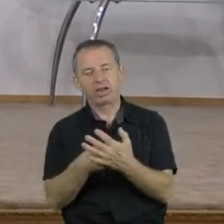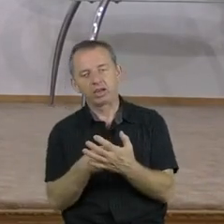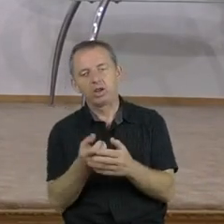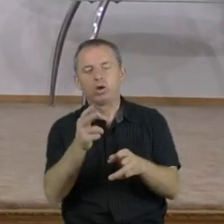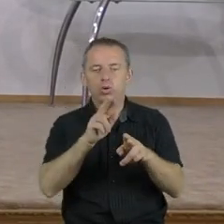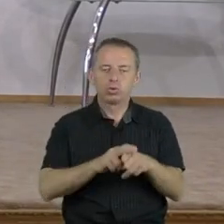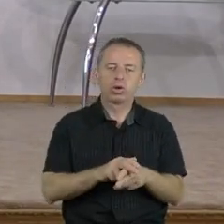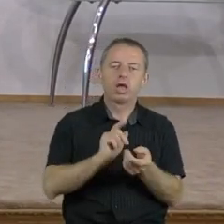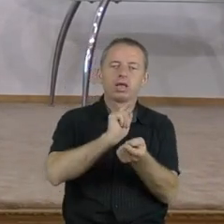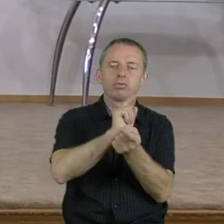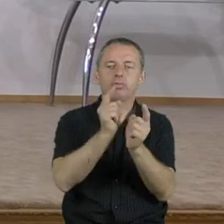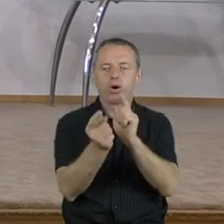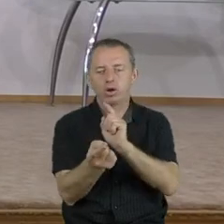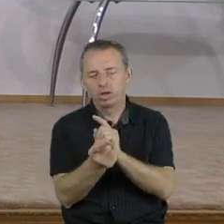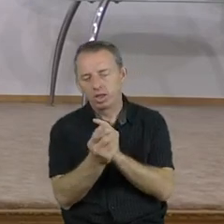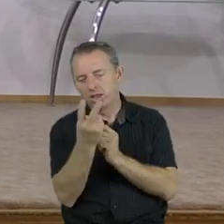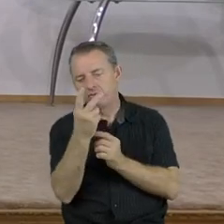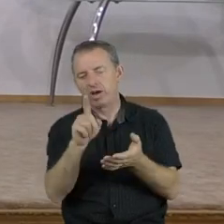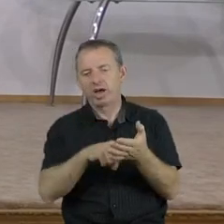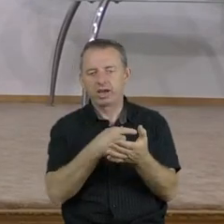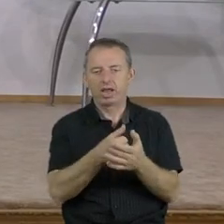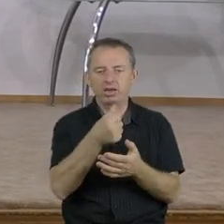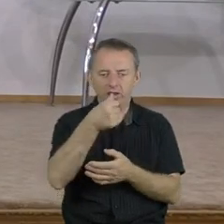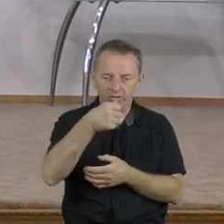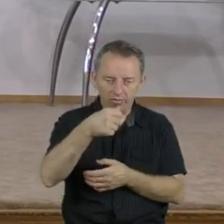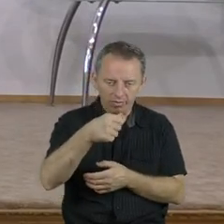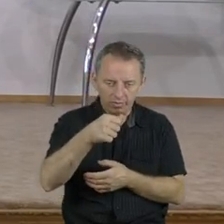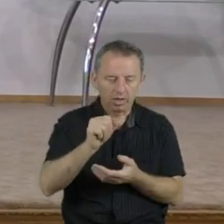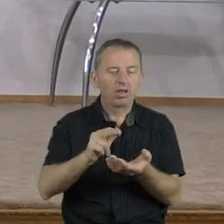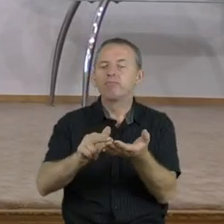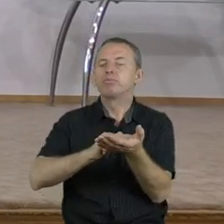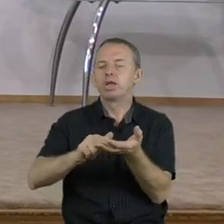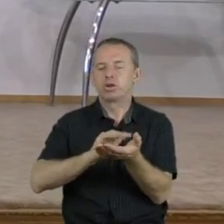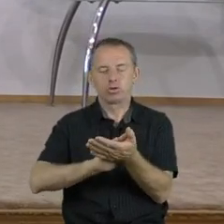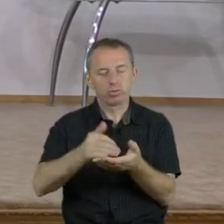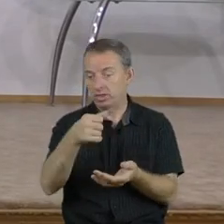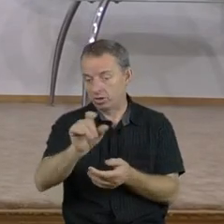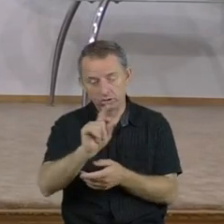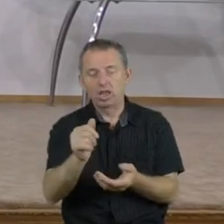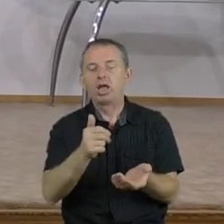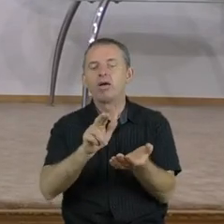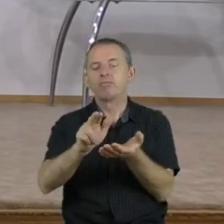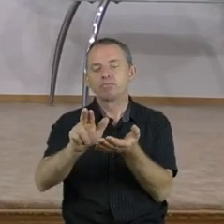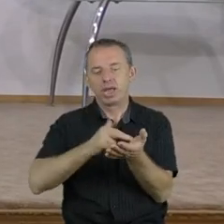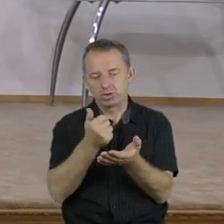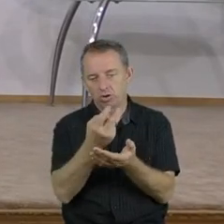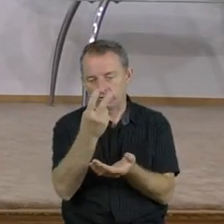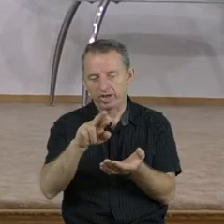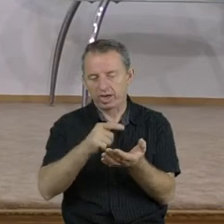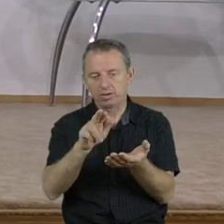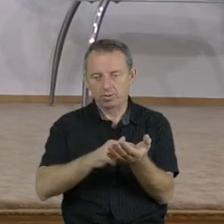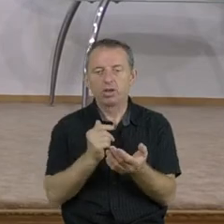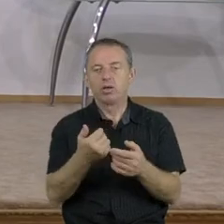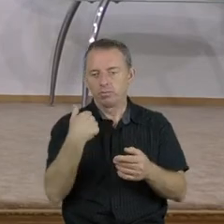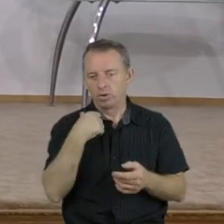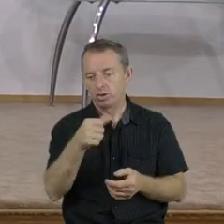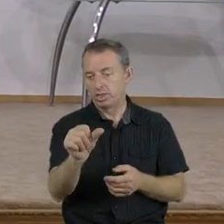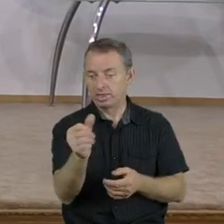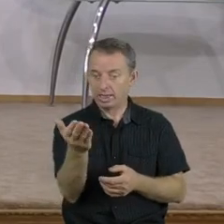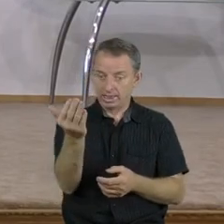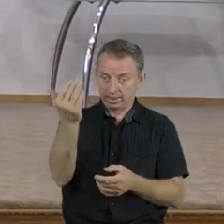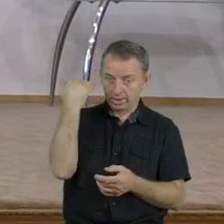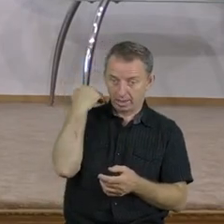takie spotkania dwa razy w miesiącu. Jedno spotkanie odbyło się właśnie tydzień